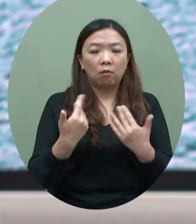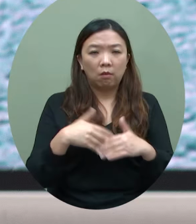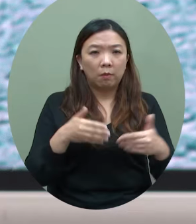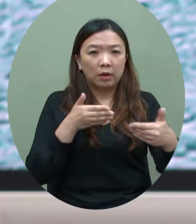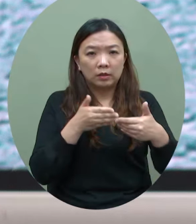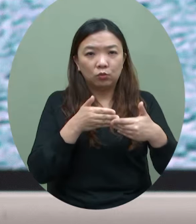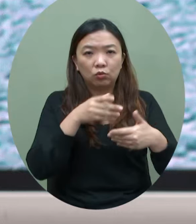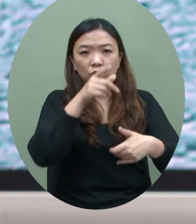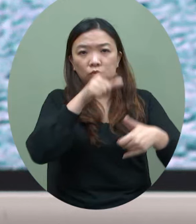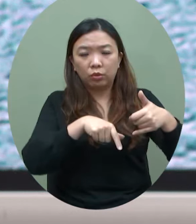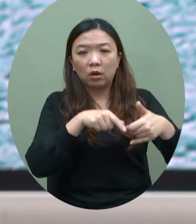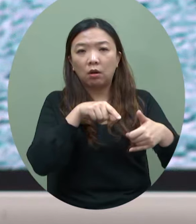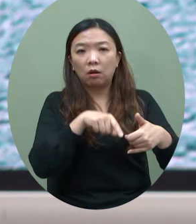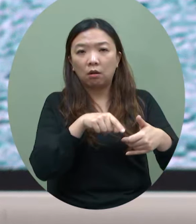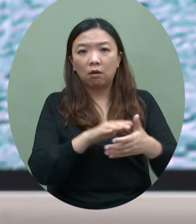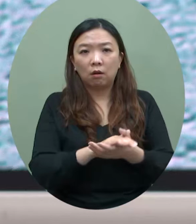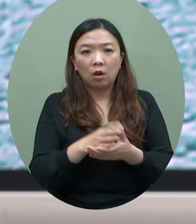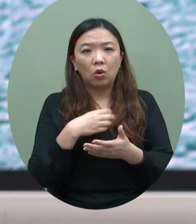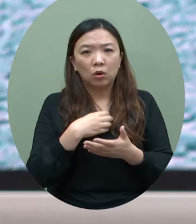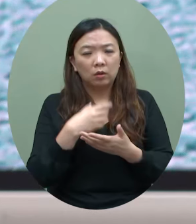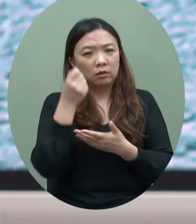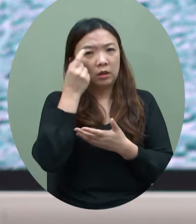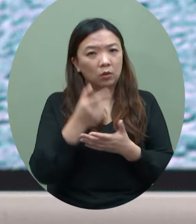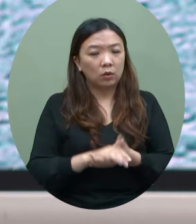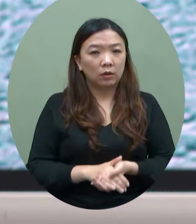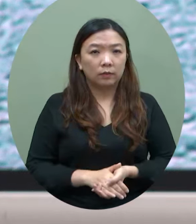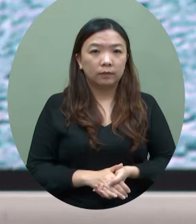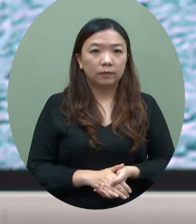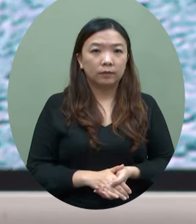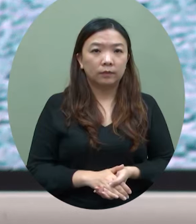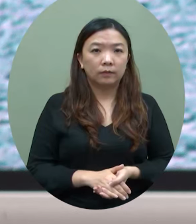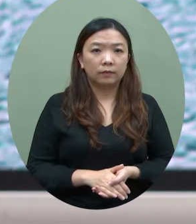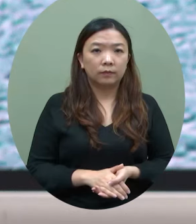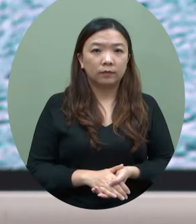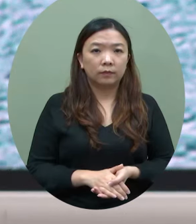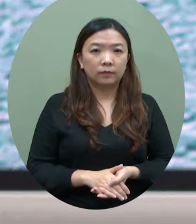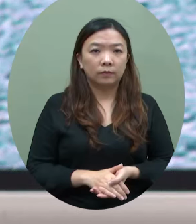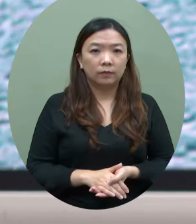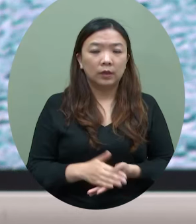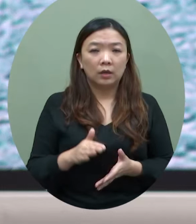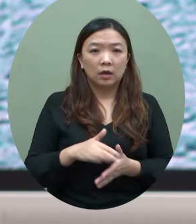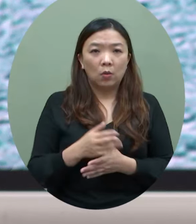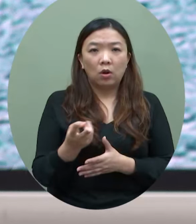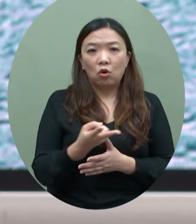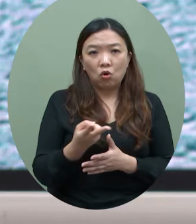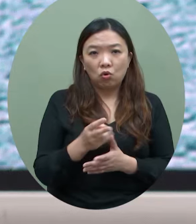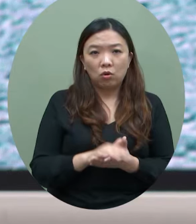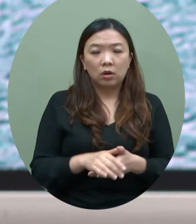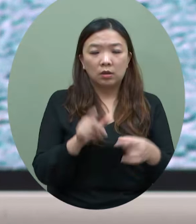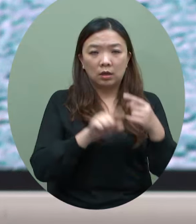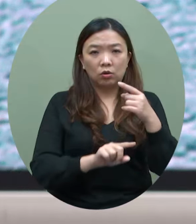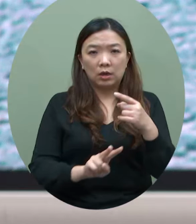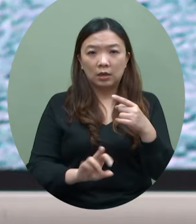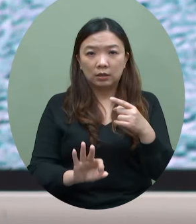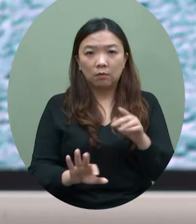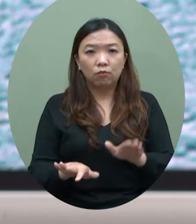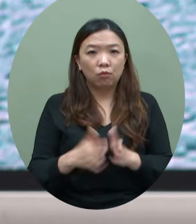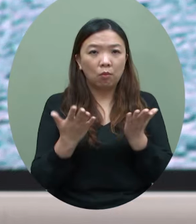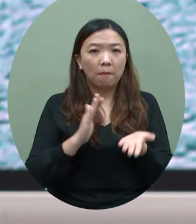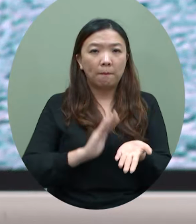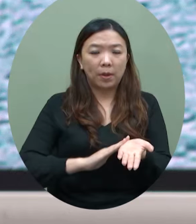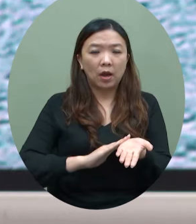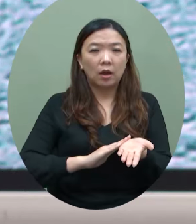咧嚇，咁我哋都覺得有啲奇怪嘅，因為佢兩位都係23號開始發病啦。咁但係